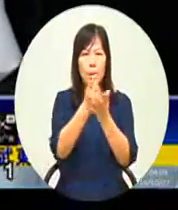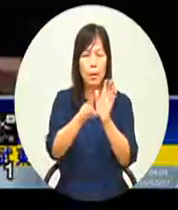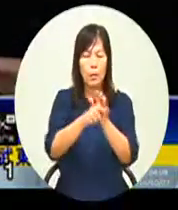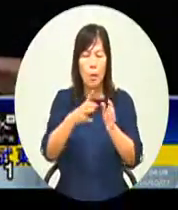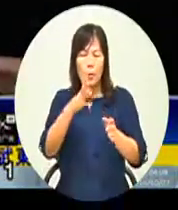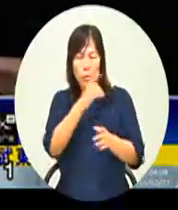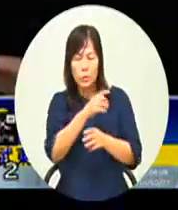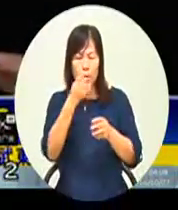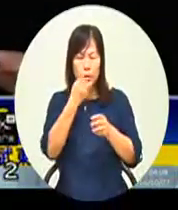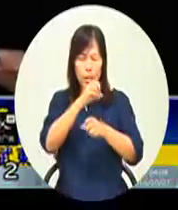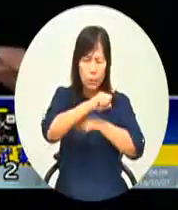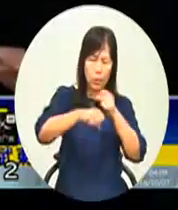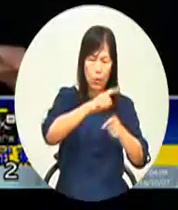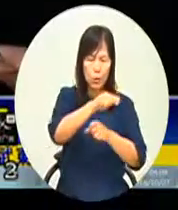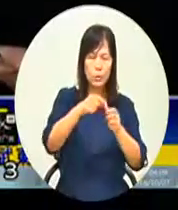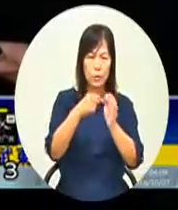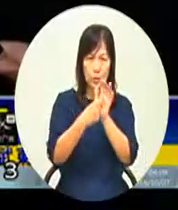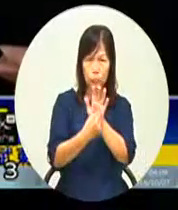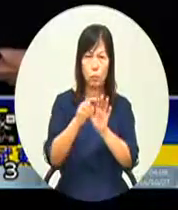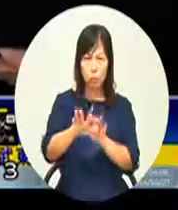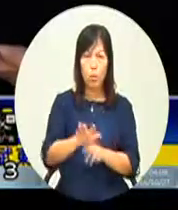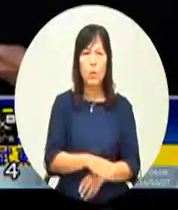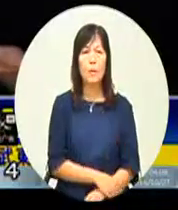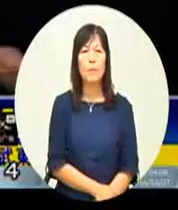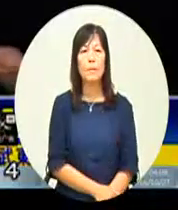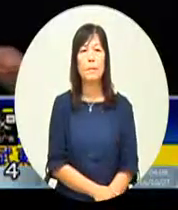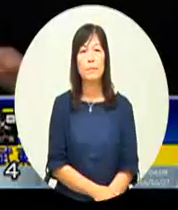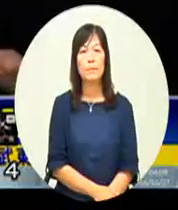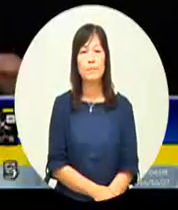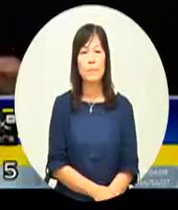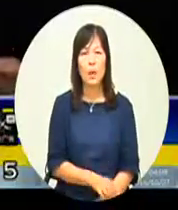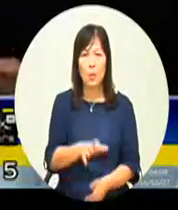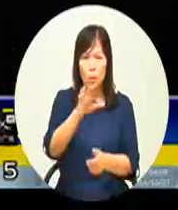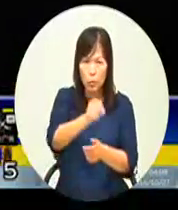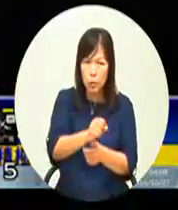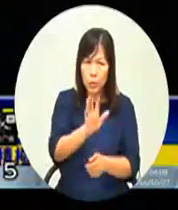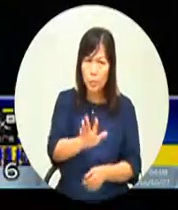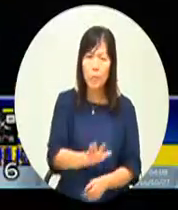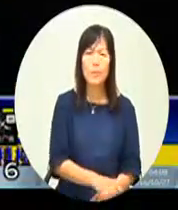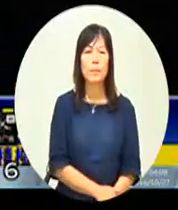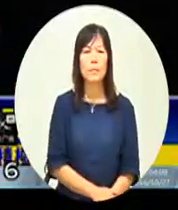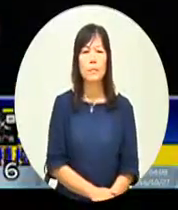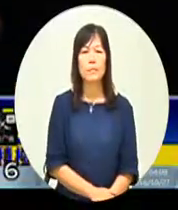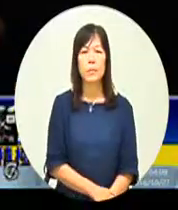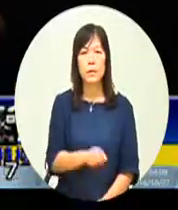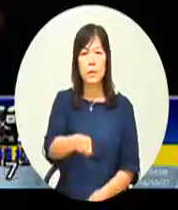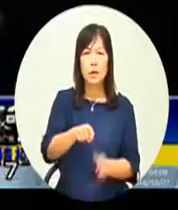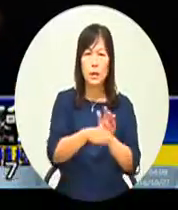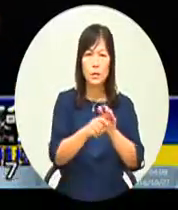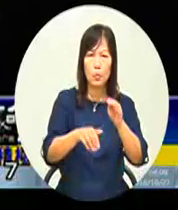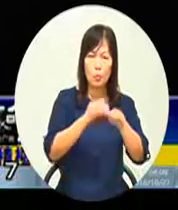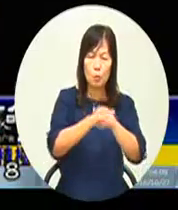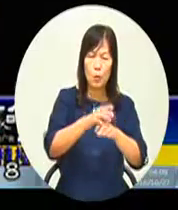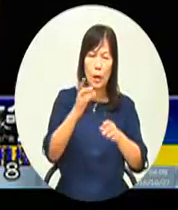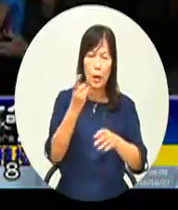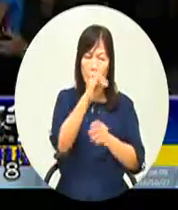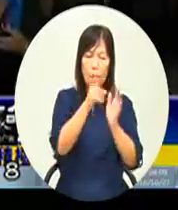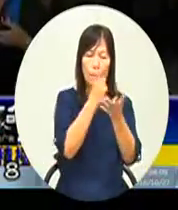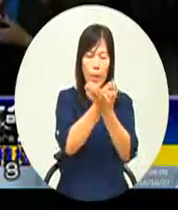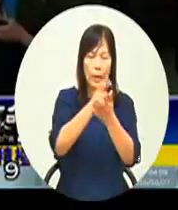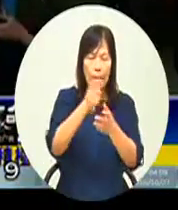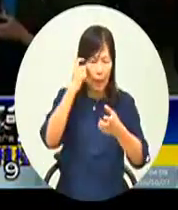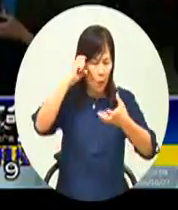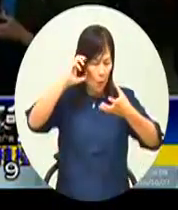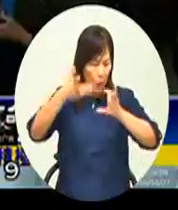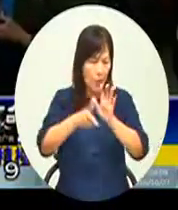在旗津。 刚刚有陈董在那里， 在那边、嗯，所以抓到了吗？ 抓到了。 就是这一只成龙，让人为之疯狂。坐